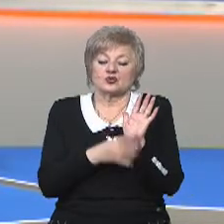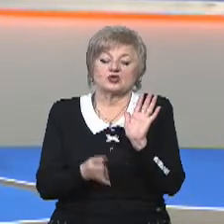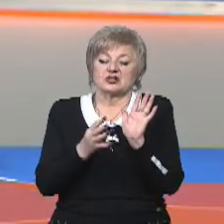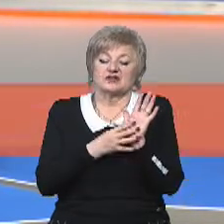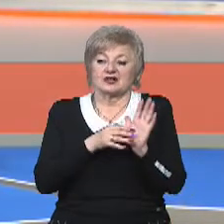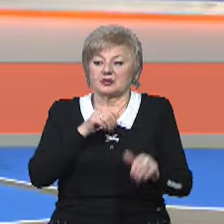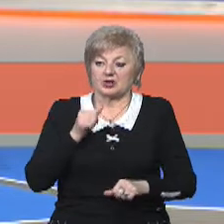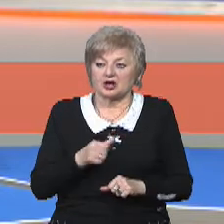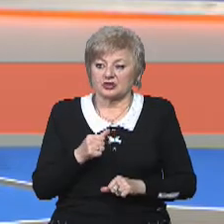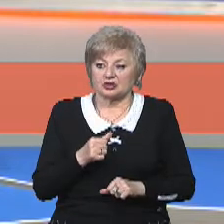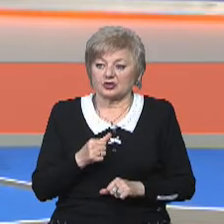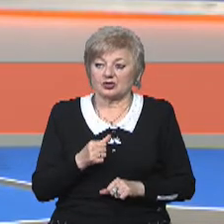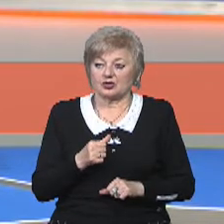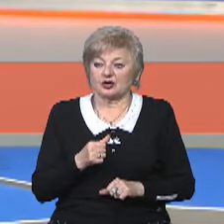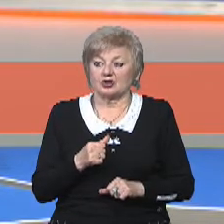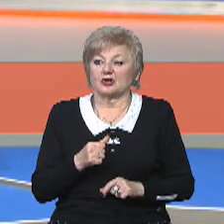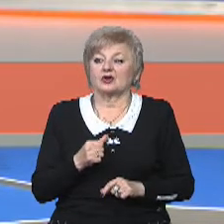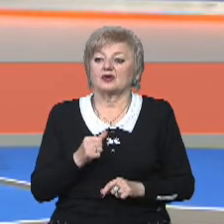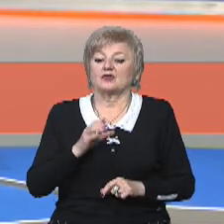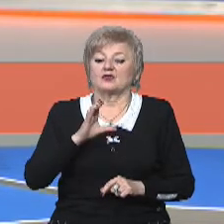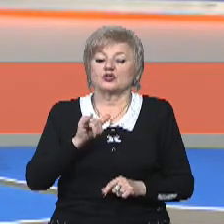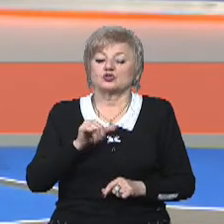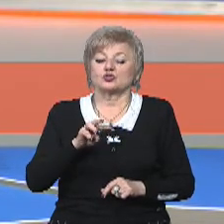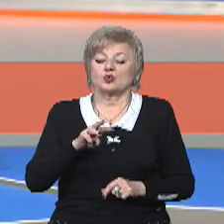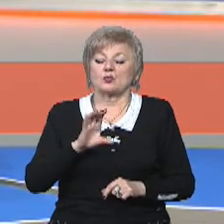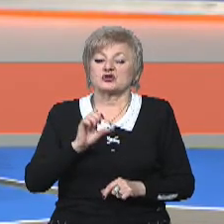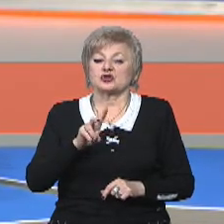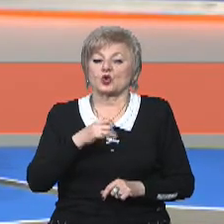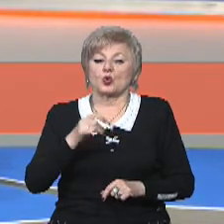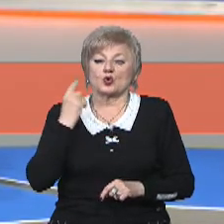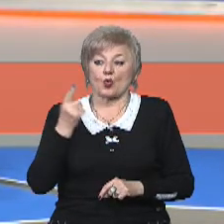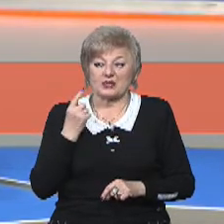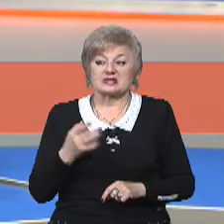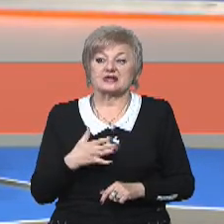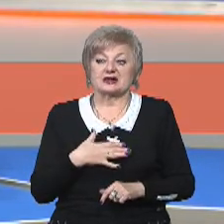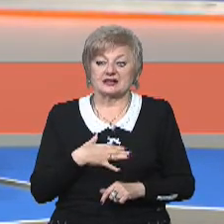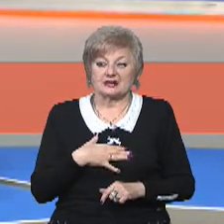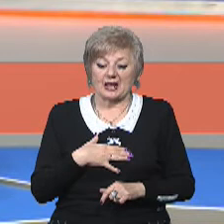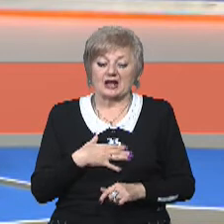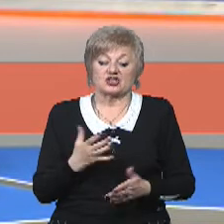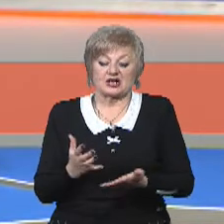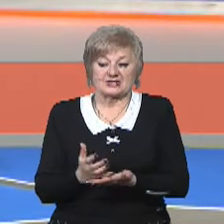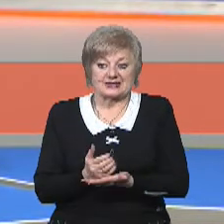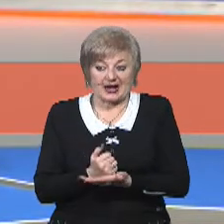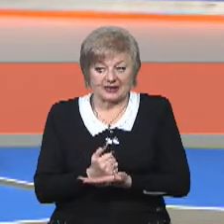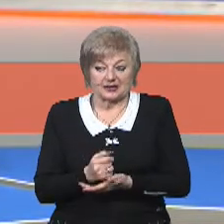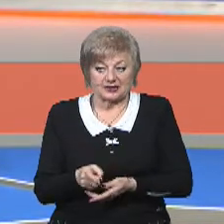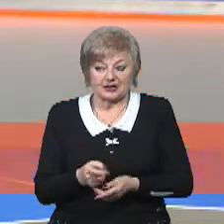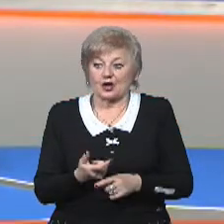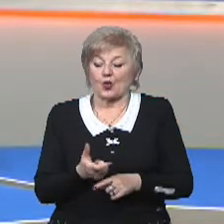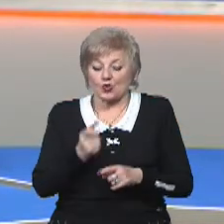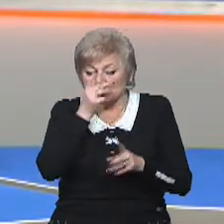1899 році в сучасній Сумській області. І наша знахідка акінак